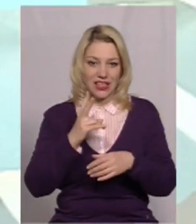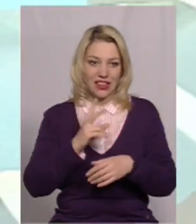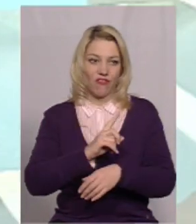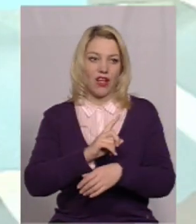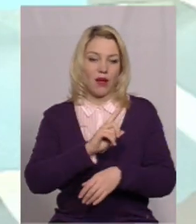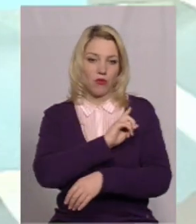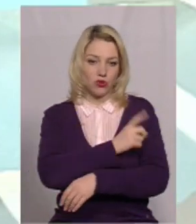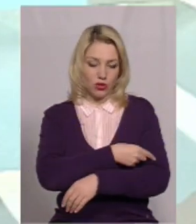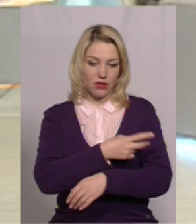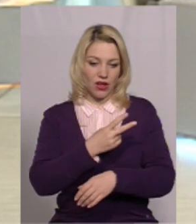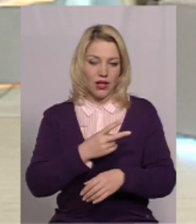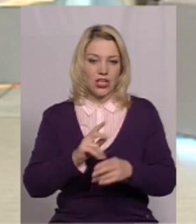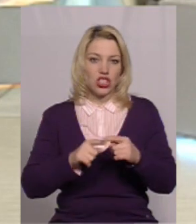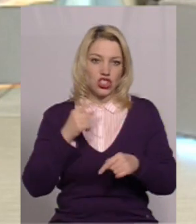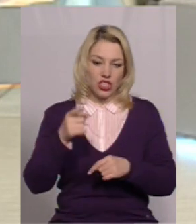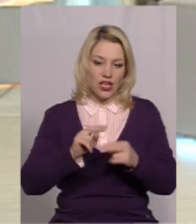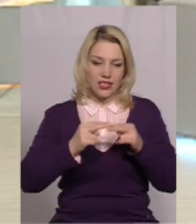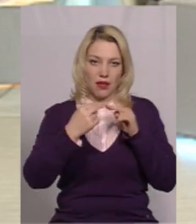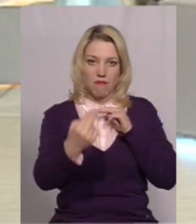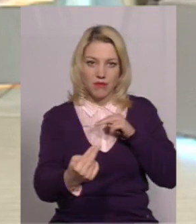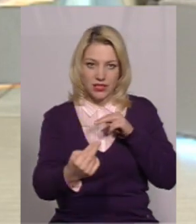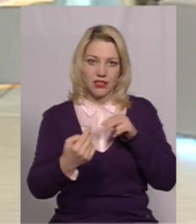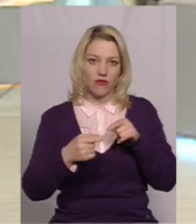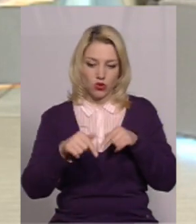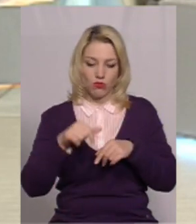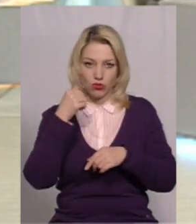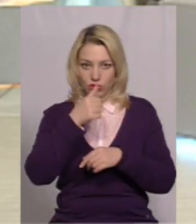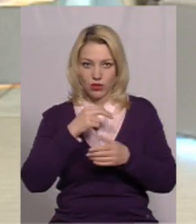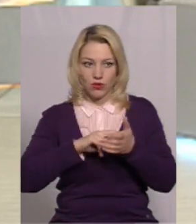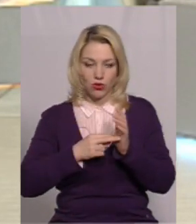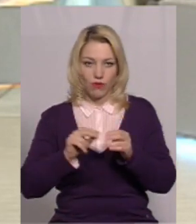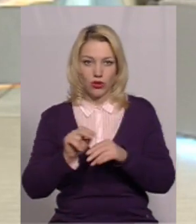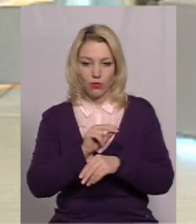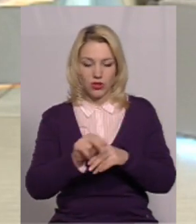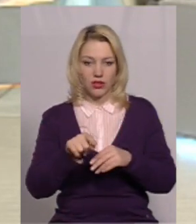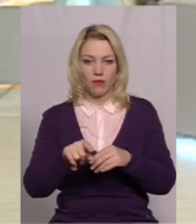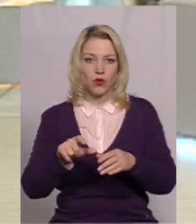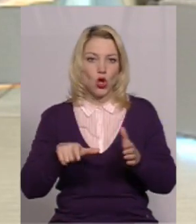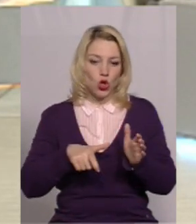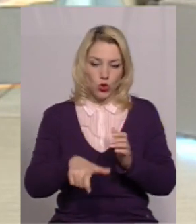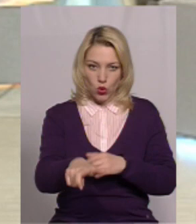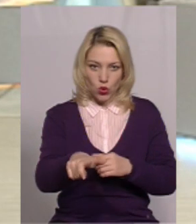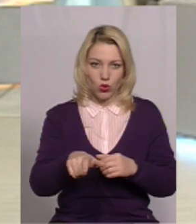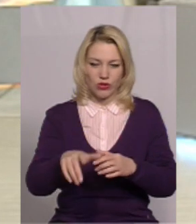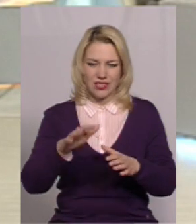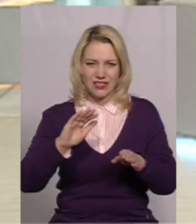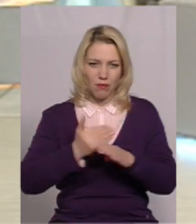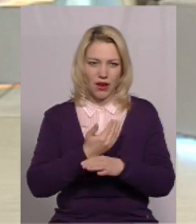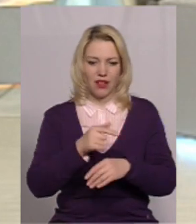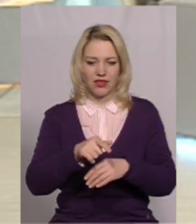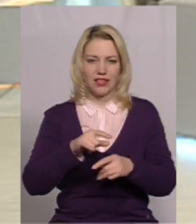заселених мікрорайони. Через міст, так? Да, через міст. Цього року плануємо відремонтувати там дорожнє покриття, забрати там ями,